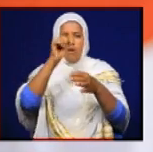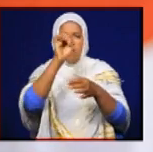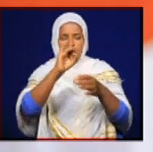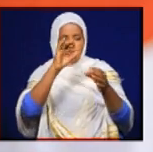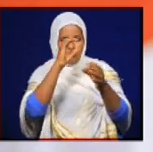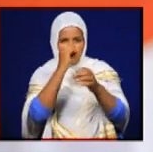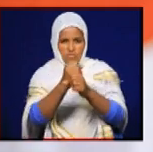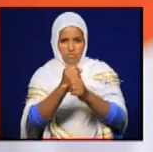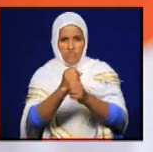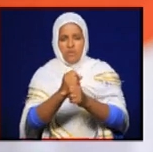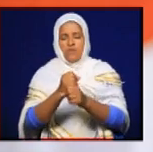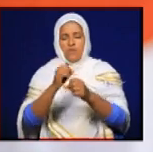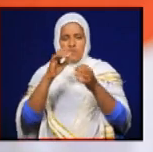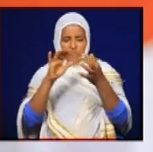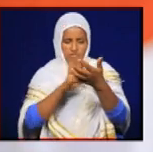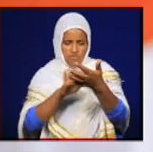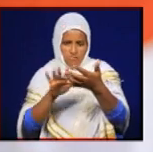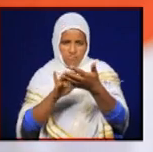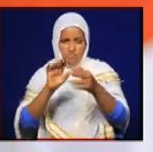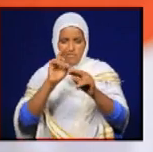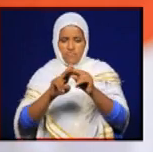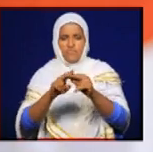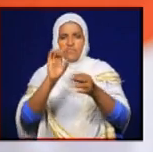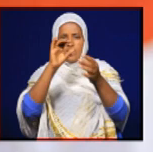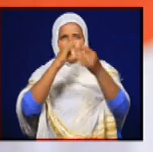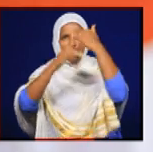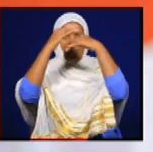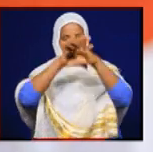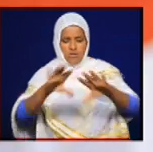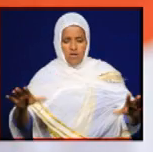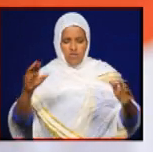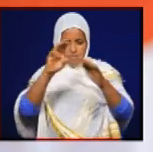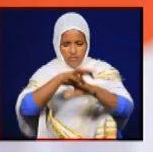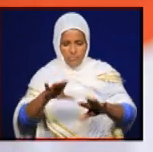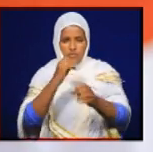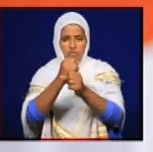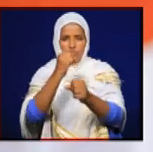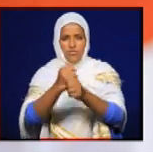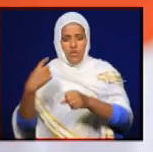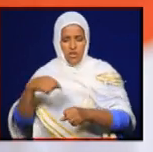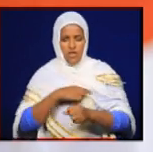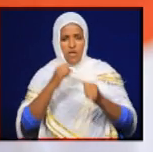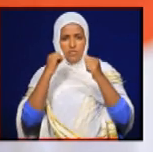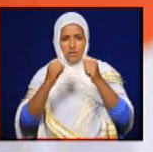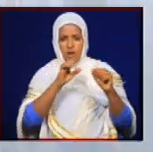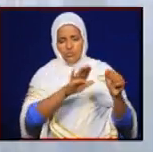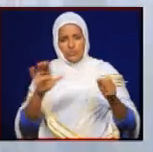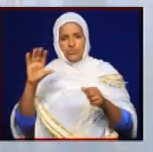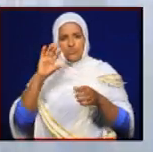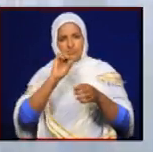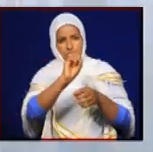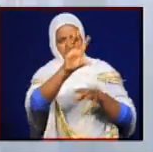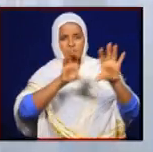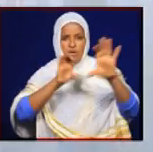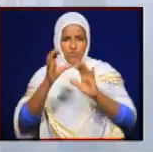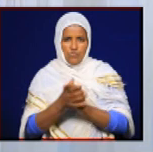አለት የወቀሩ ፊደል በገበታ ቁጥረ የቀመሩ የሰማይ ስርዓት በምድር የሰሩ እኛ አብርቱ ልጆች